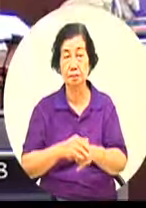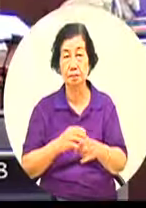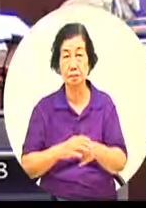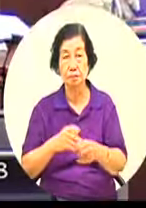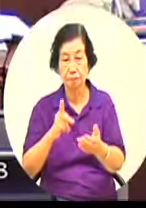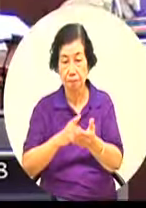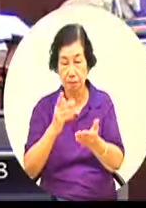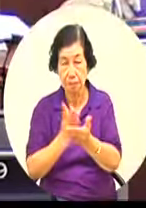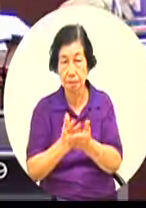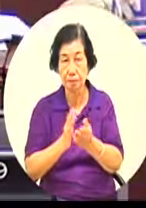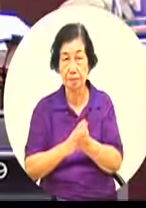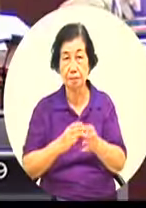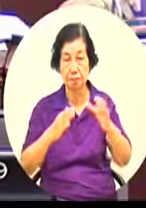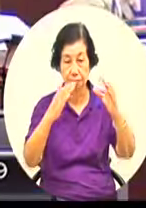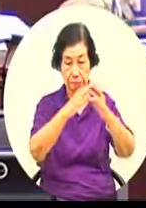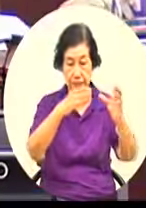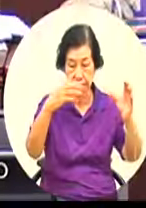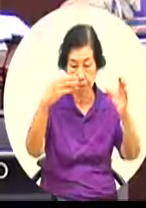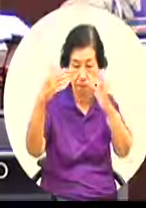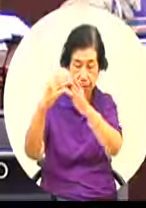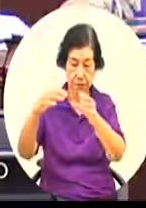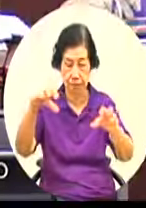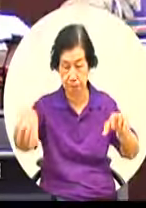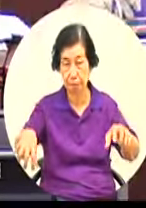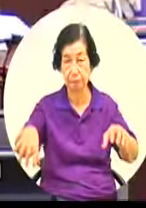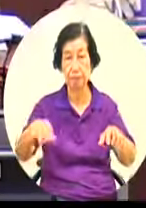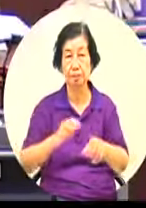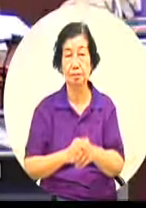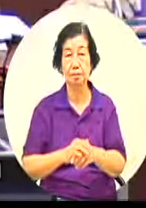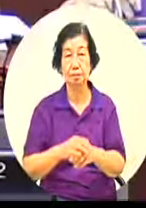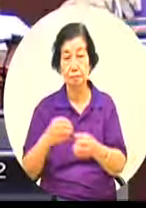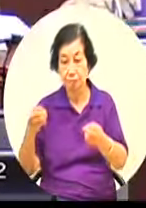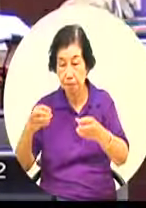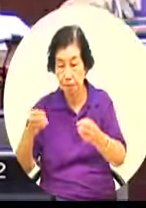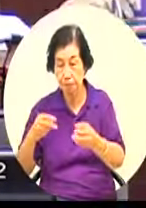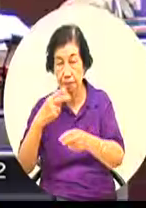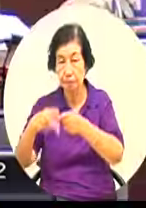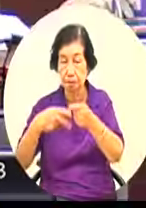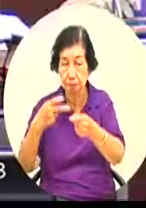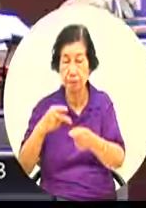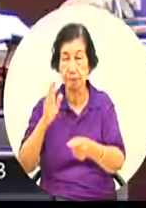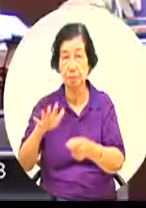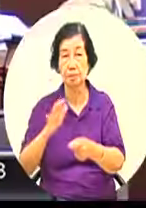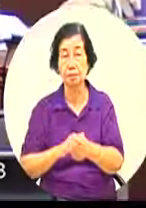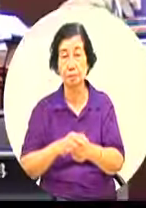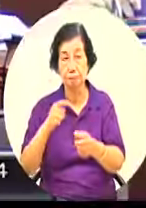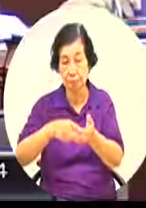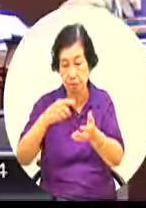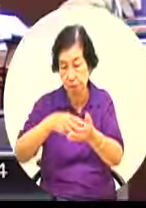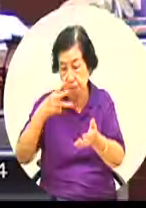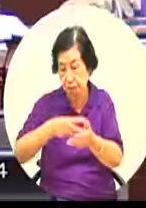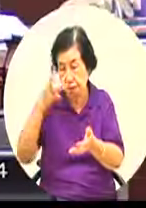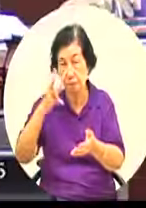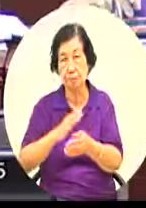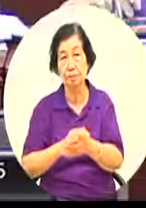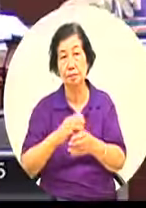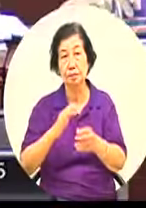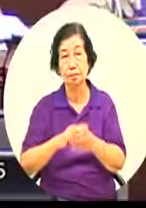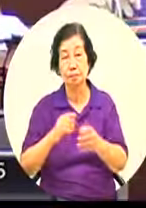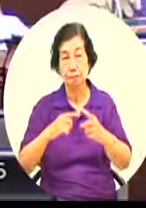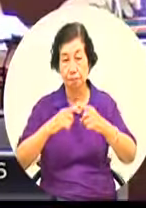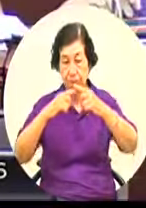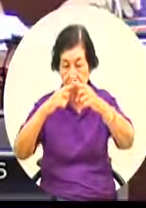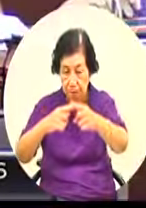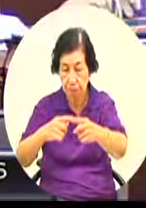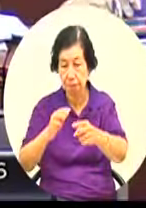个2014年就在谈这个议题了，已经有2年多的时间，那期间有3次的现场的会刊哦。那就教